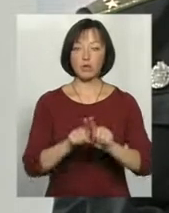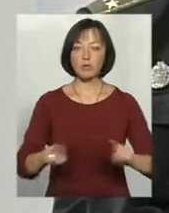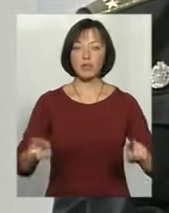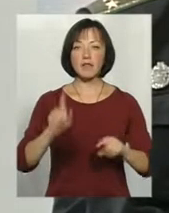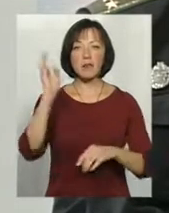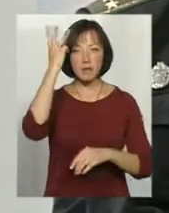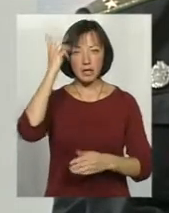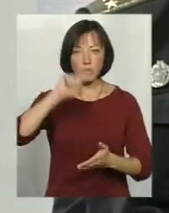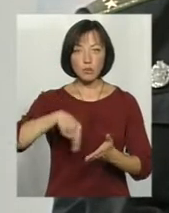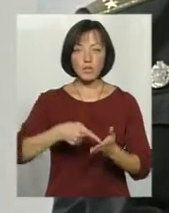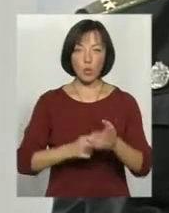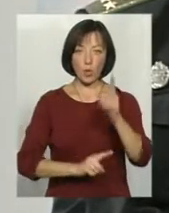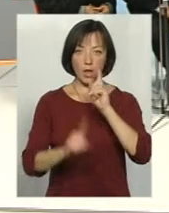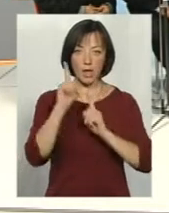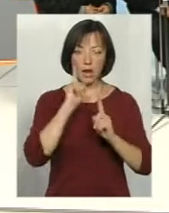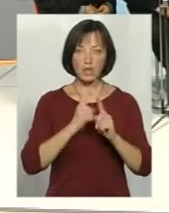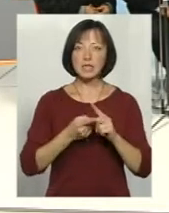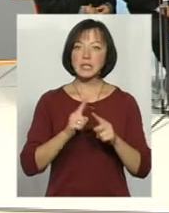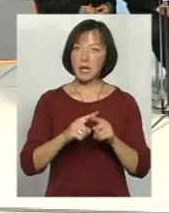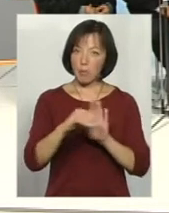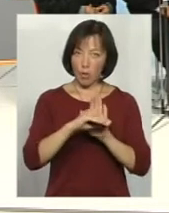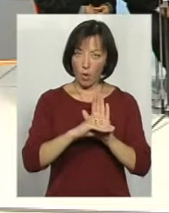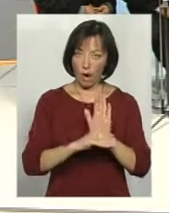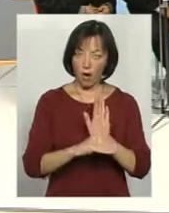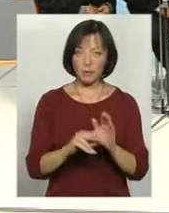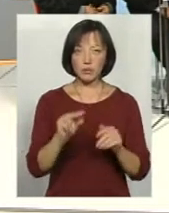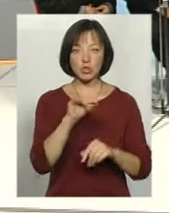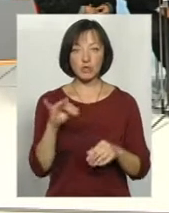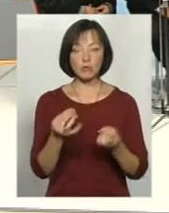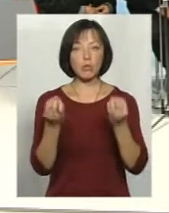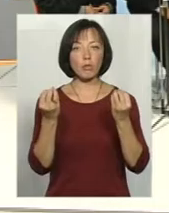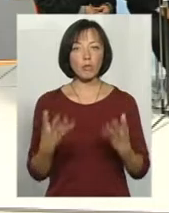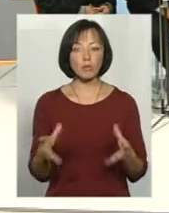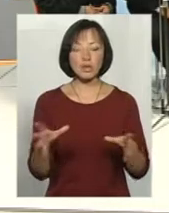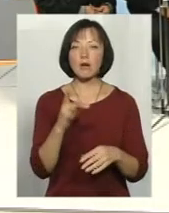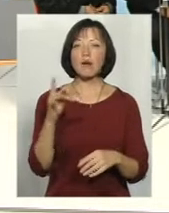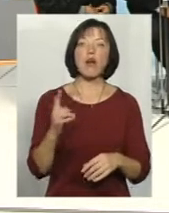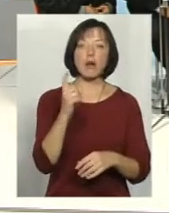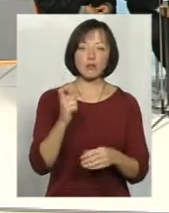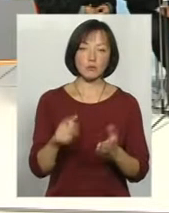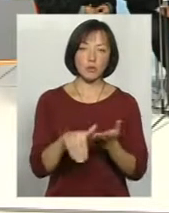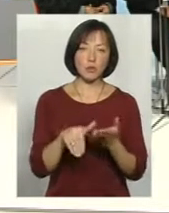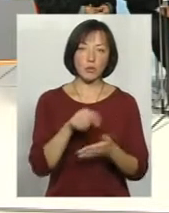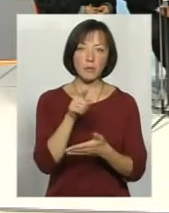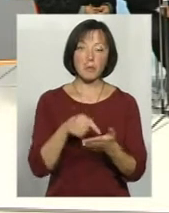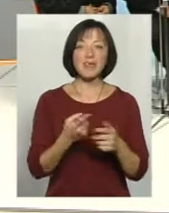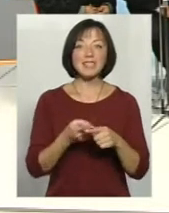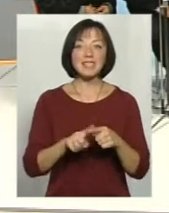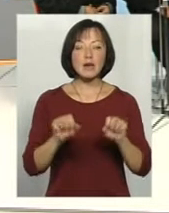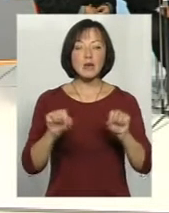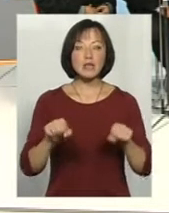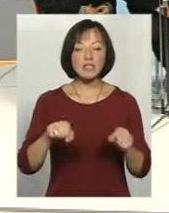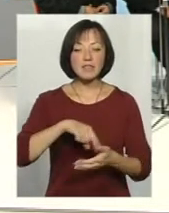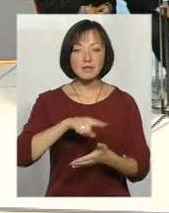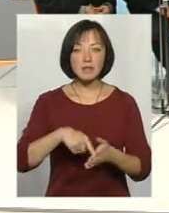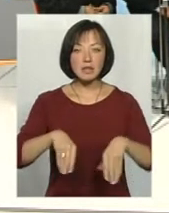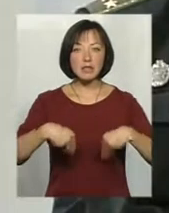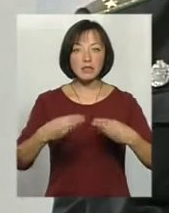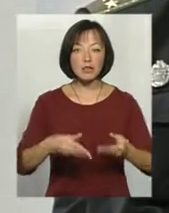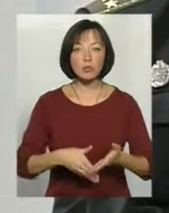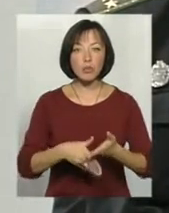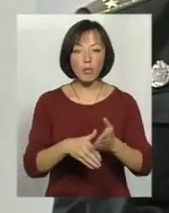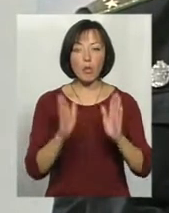Хмельницької міської ради. Це цільові програми? Чи це просто разові допомоги? Можливість міста надавати допомогу тільки